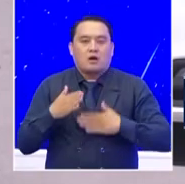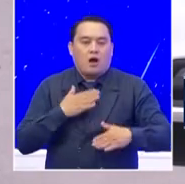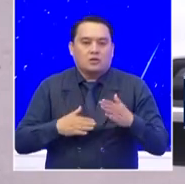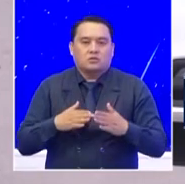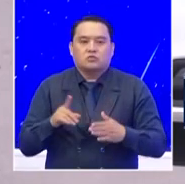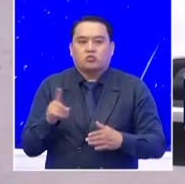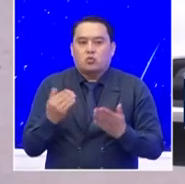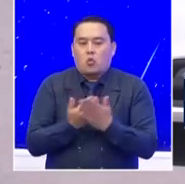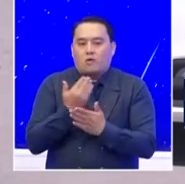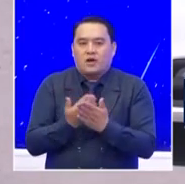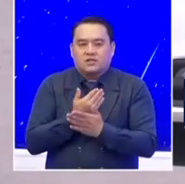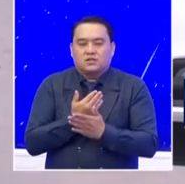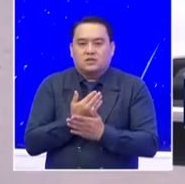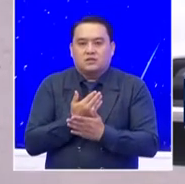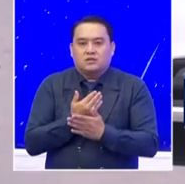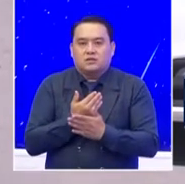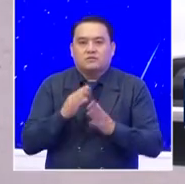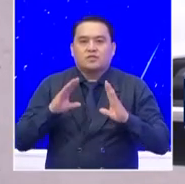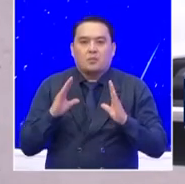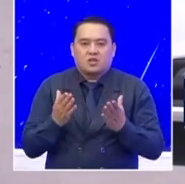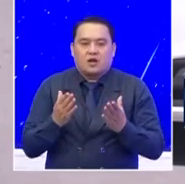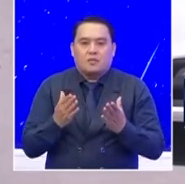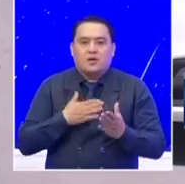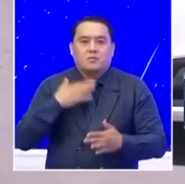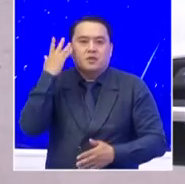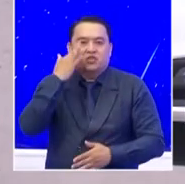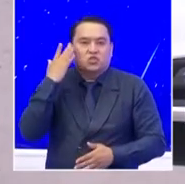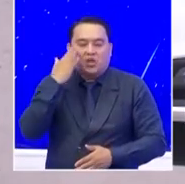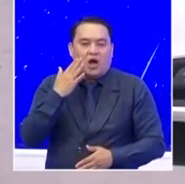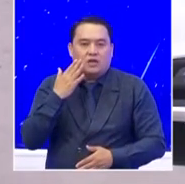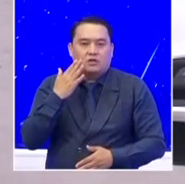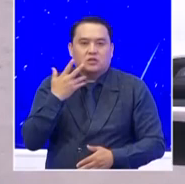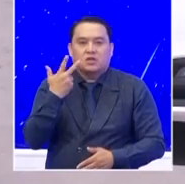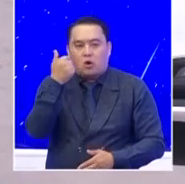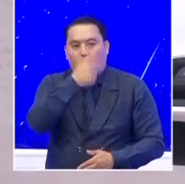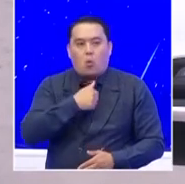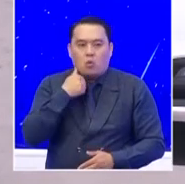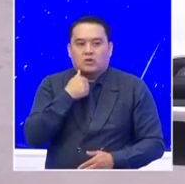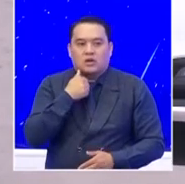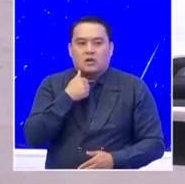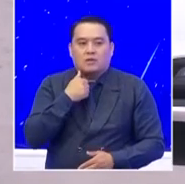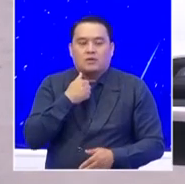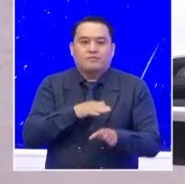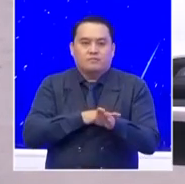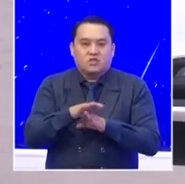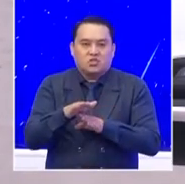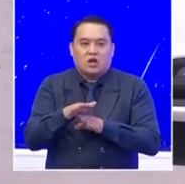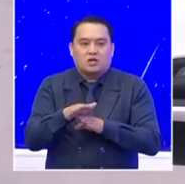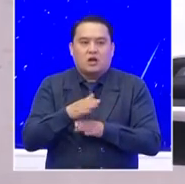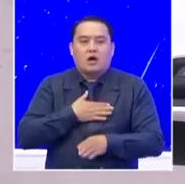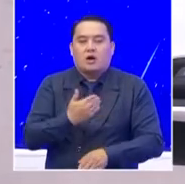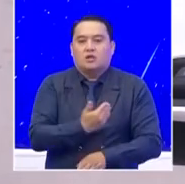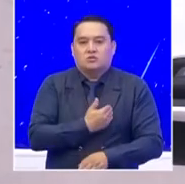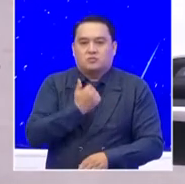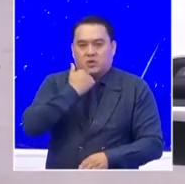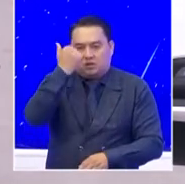вообще новость, вообще событие. Мы мечтали об этом уже 3 года, как вот, мечты сбываются. Я вот хотел бы